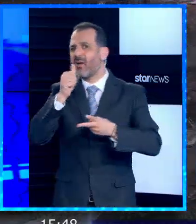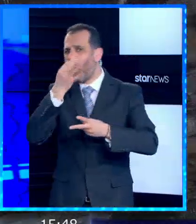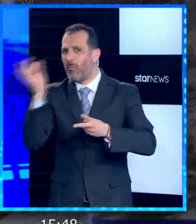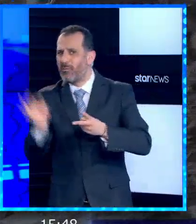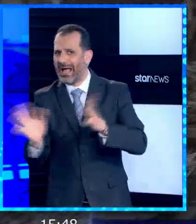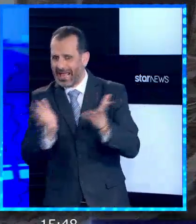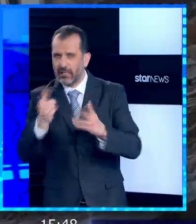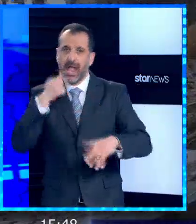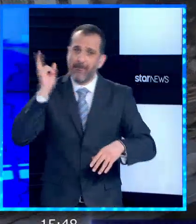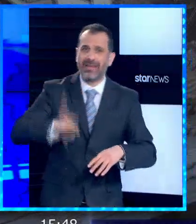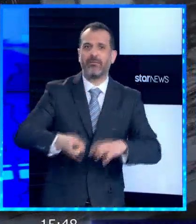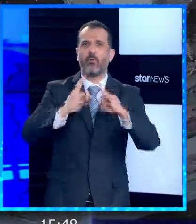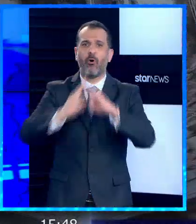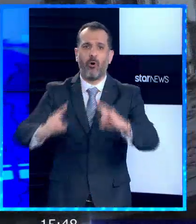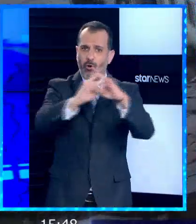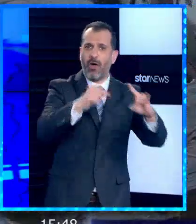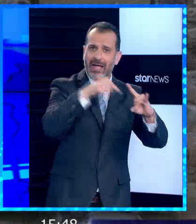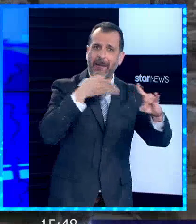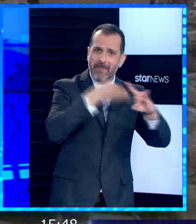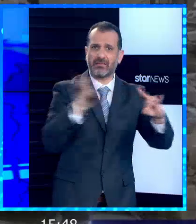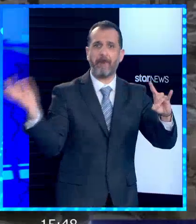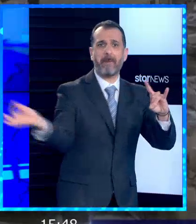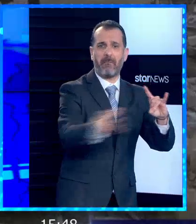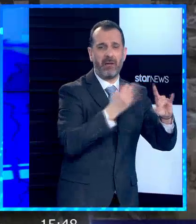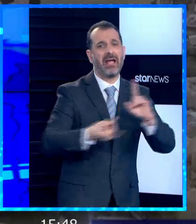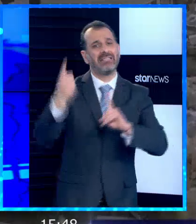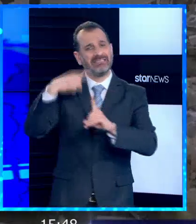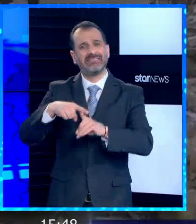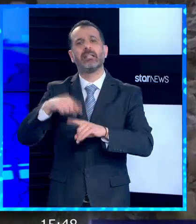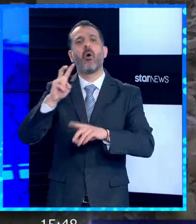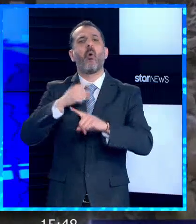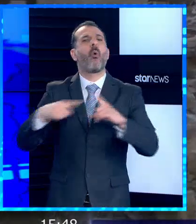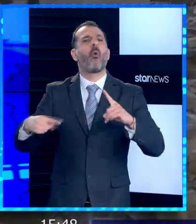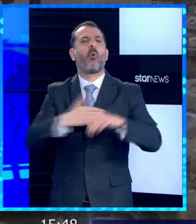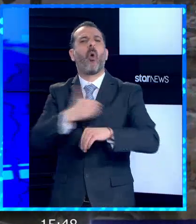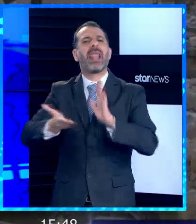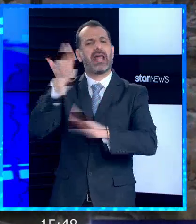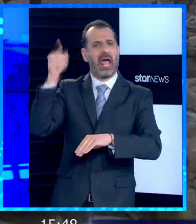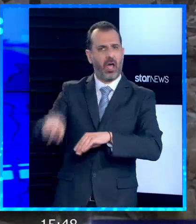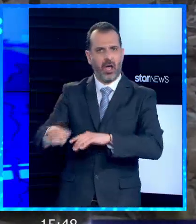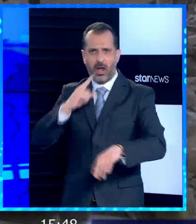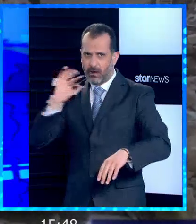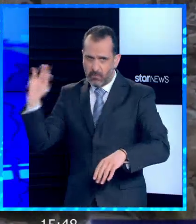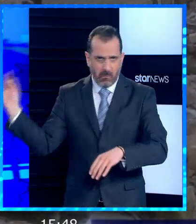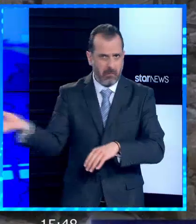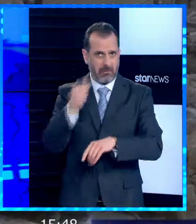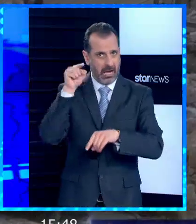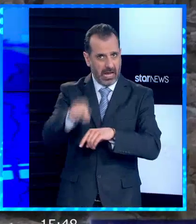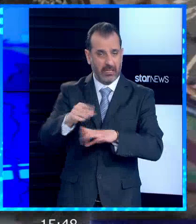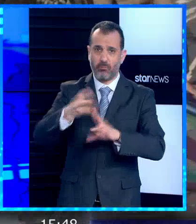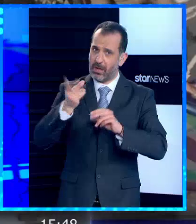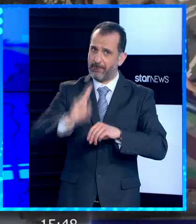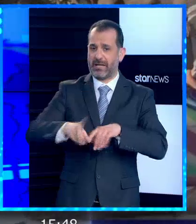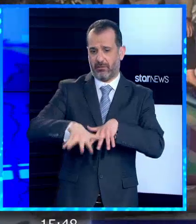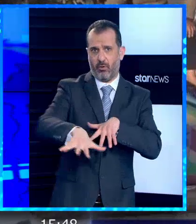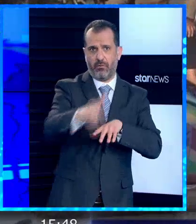προκαλέσουν εστίες σε καταβλισμούς, αλλά φοβούνται και για ένα κύμα κρουσμάτων χολέρα στις πληγήσεις περιοχές, το οποίο θεωρείται μια σημαντική πιθανότητα τις επόμενες